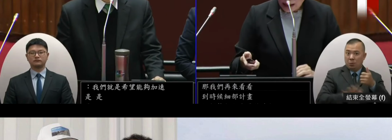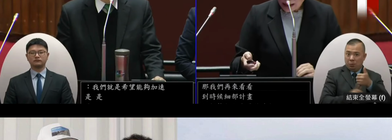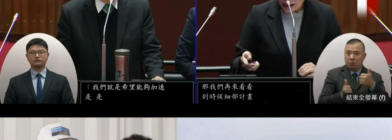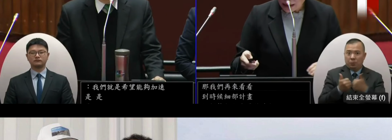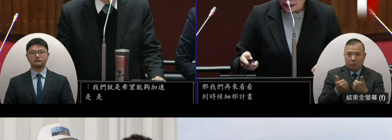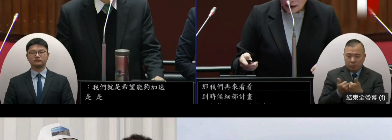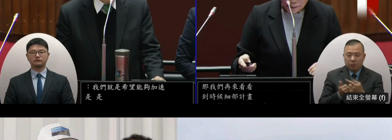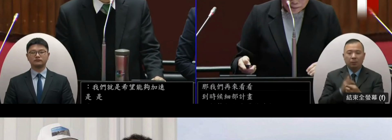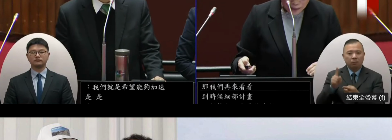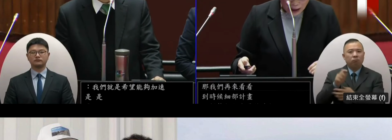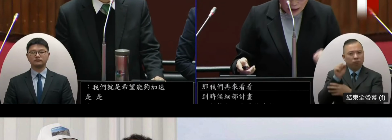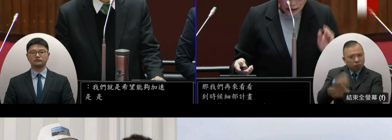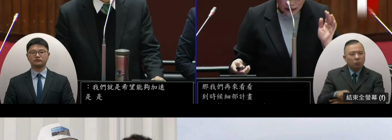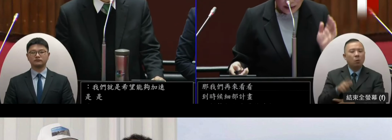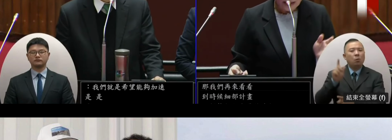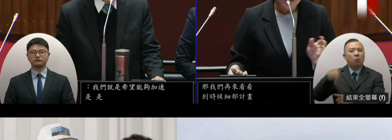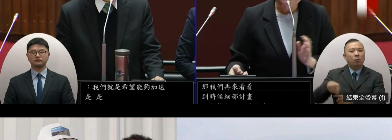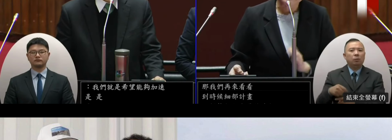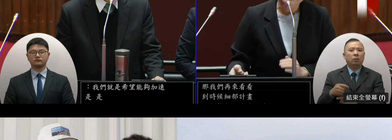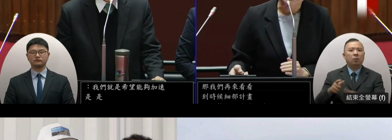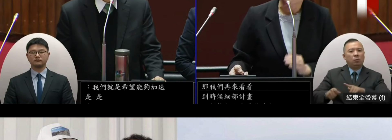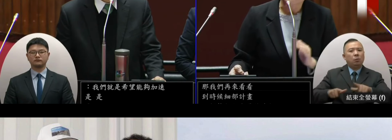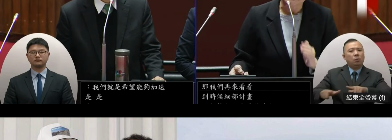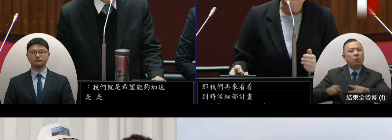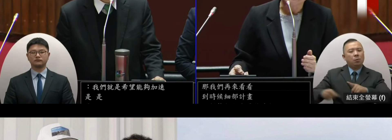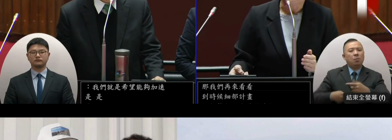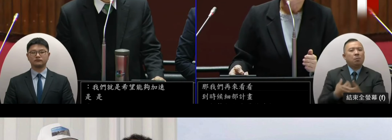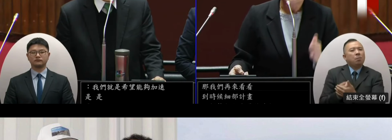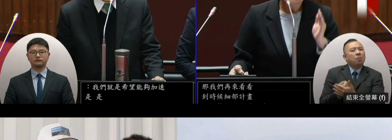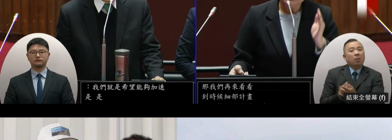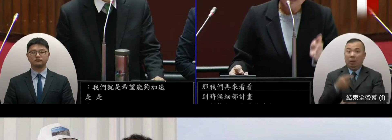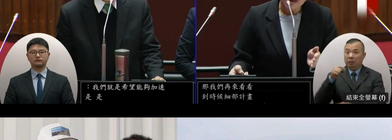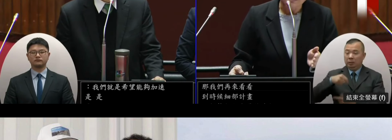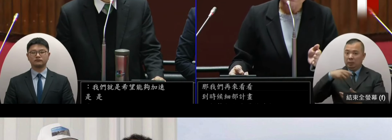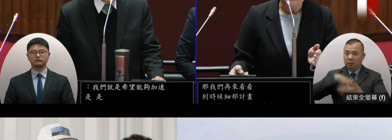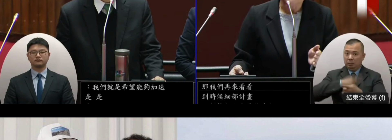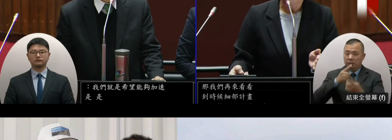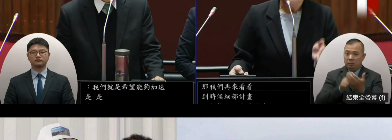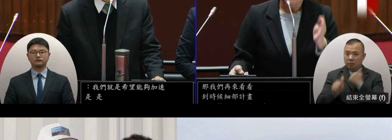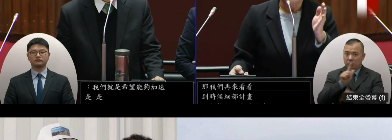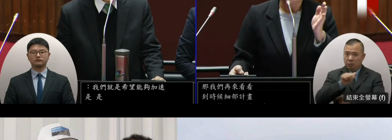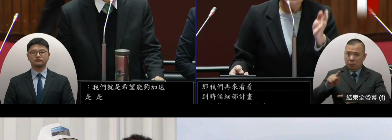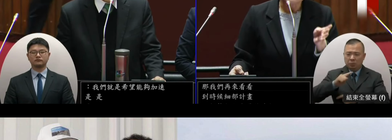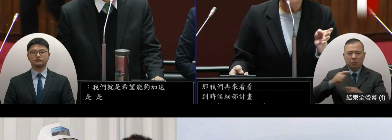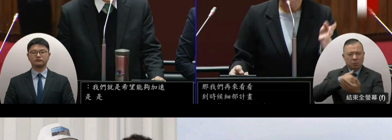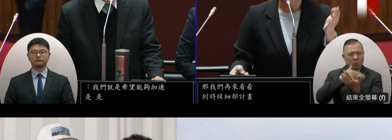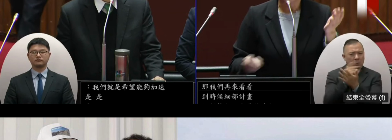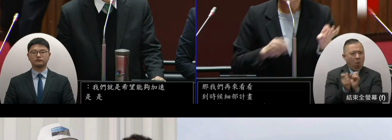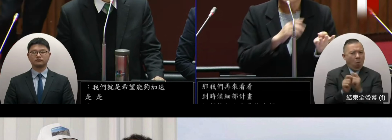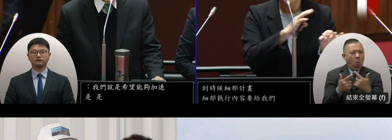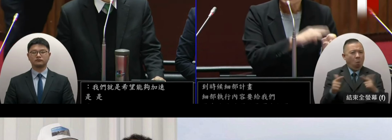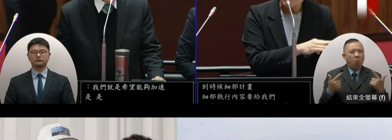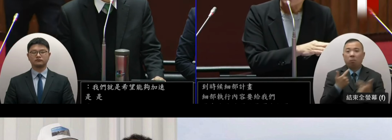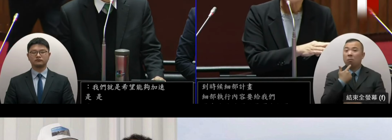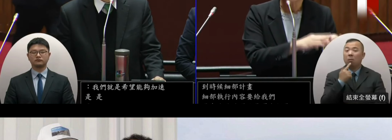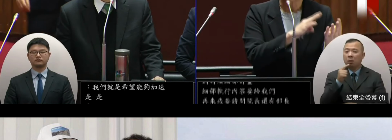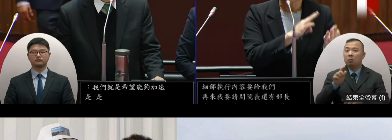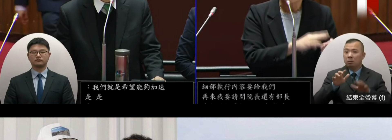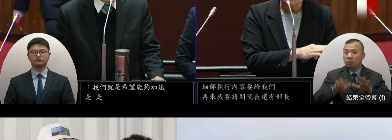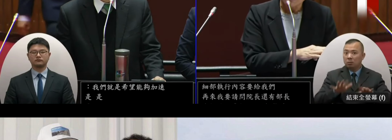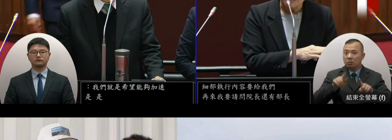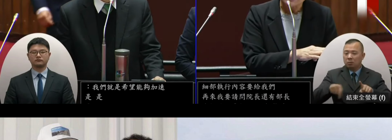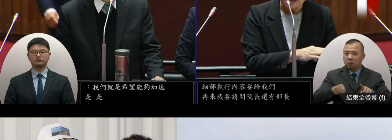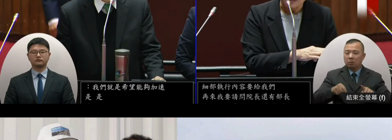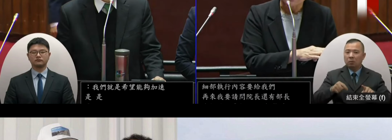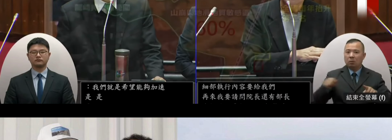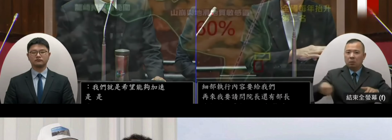公园。但是呢这里生态非常丰富，所以呢现在有一些制红池